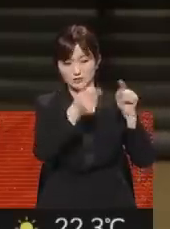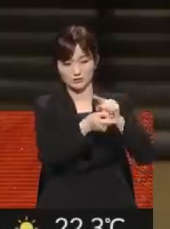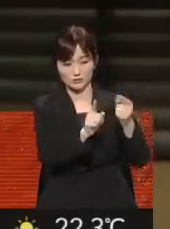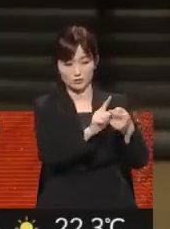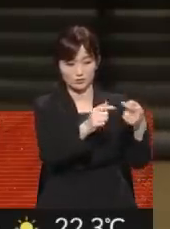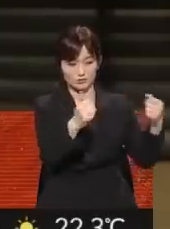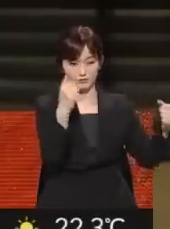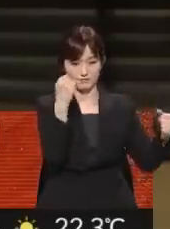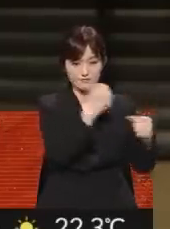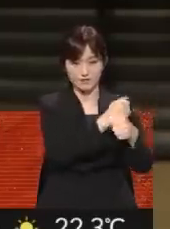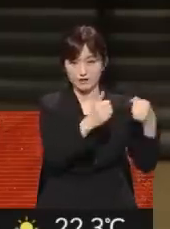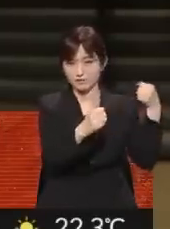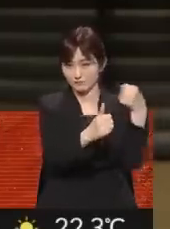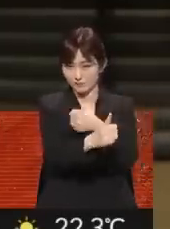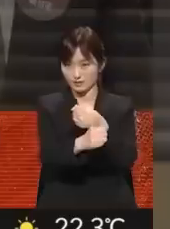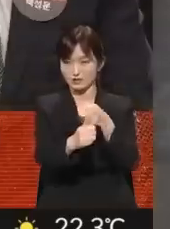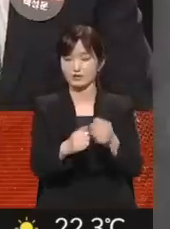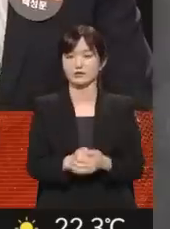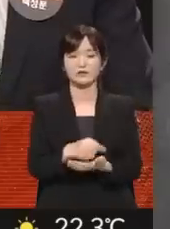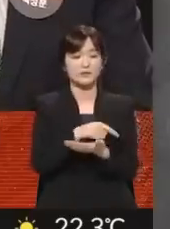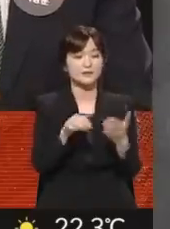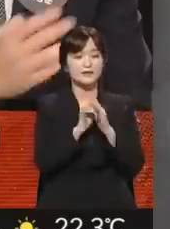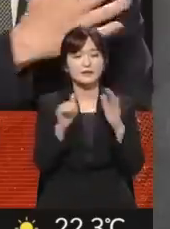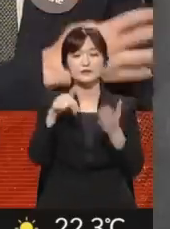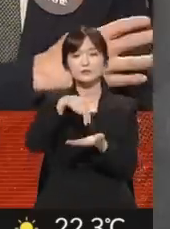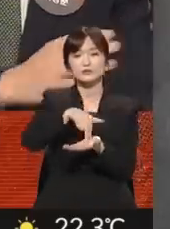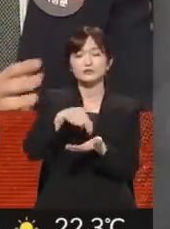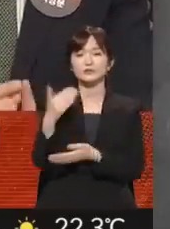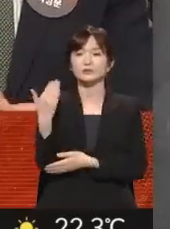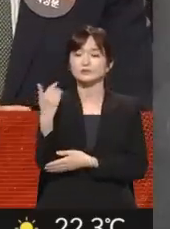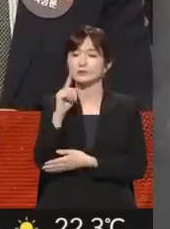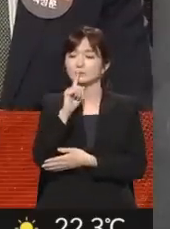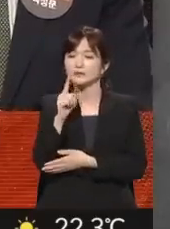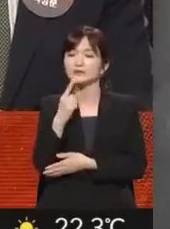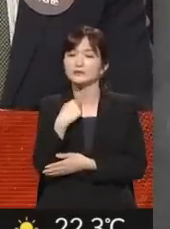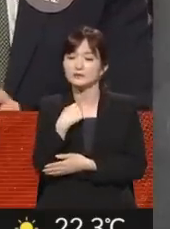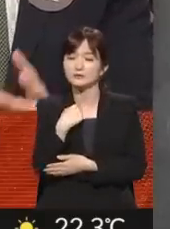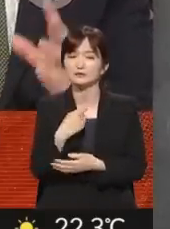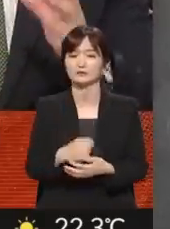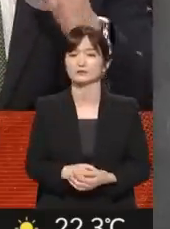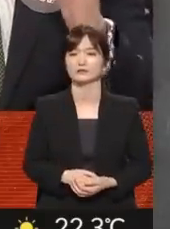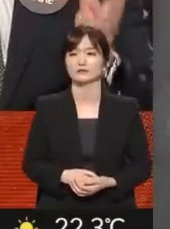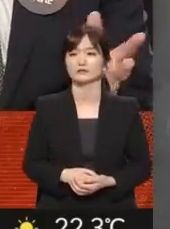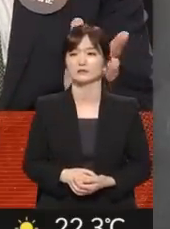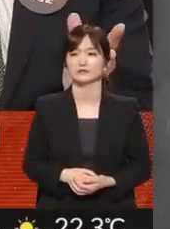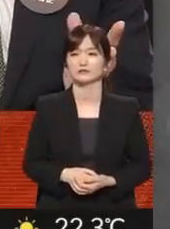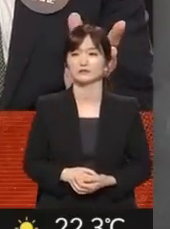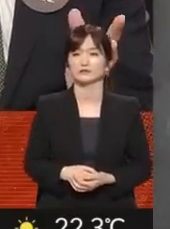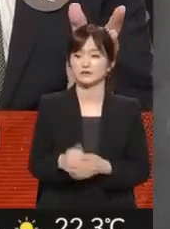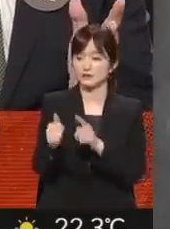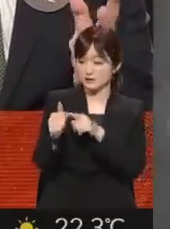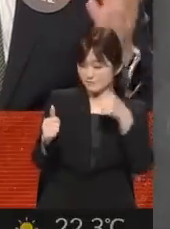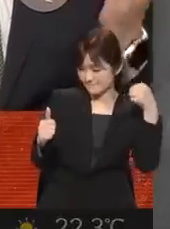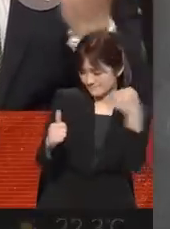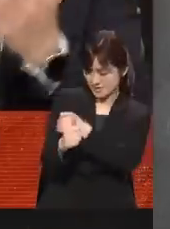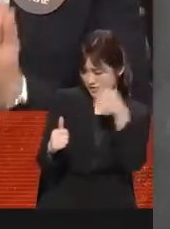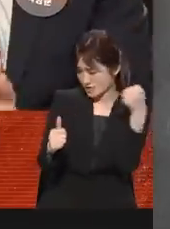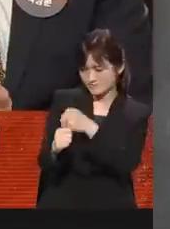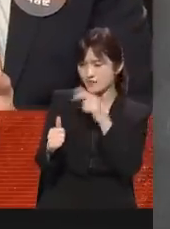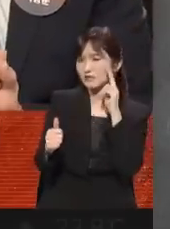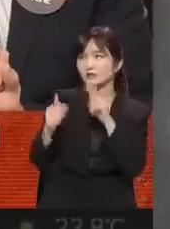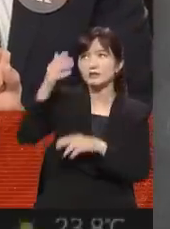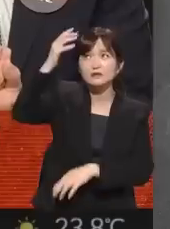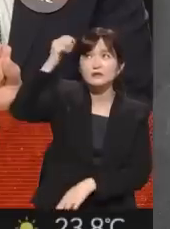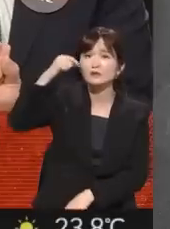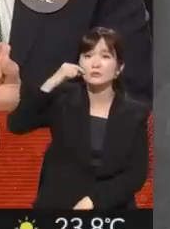있다고 했죠 피해자 가족 측의 입장에서 보면 아까 조금 전에 오교에서 말씀드렸던 것처럼 너무 심하게 맞아서 기억이 안